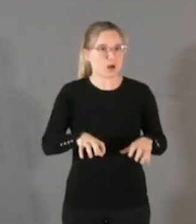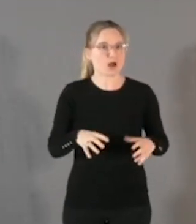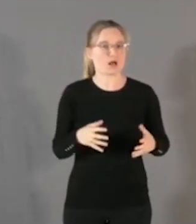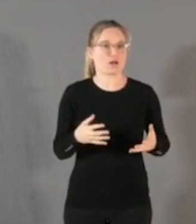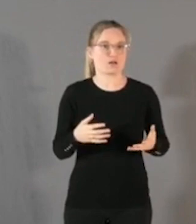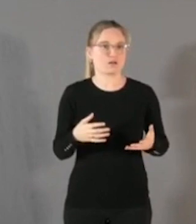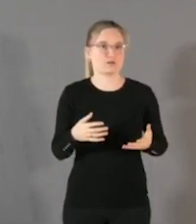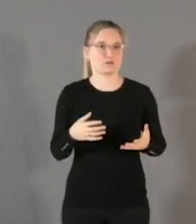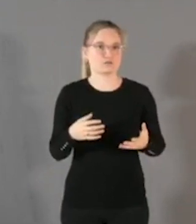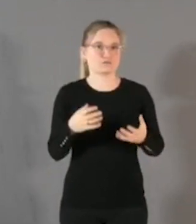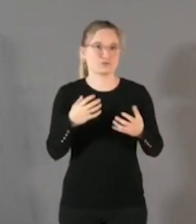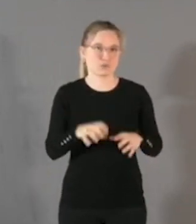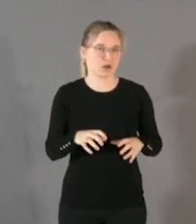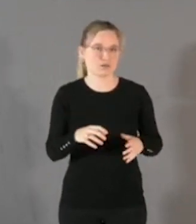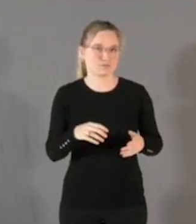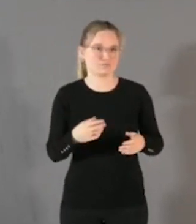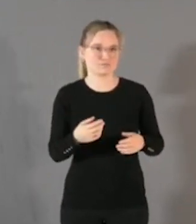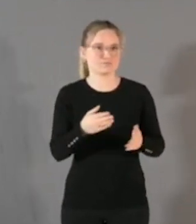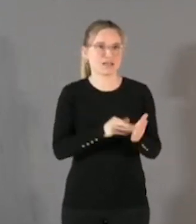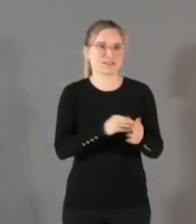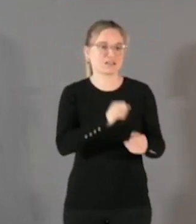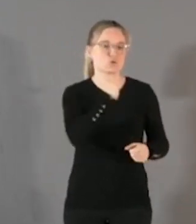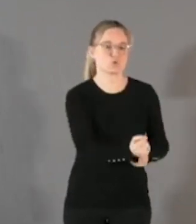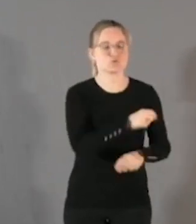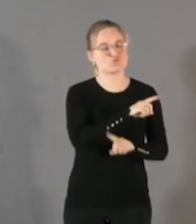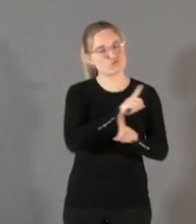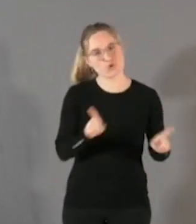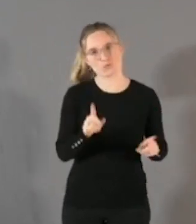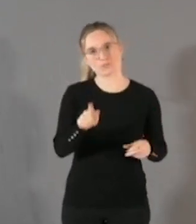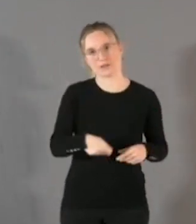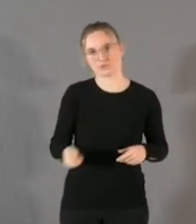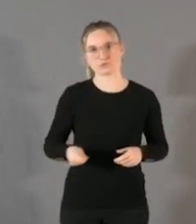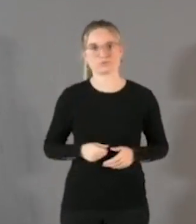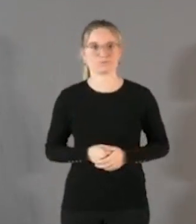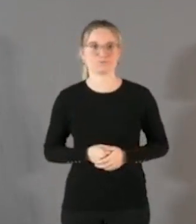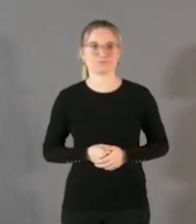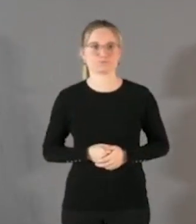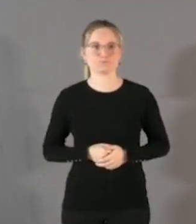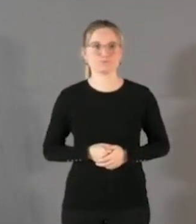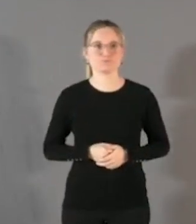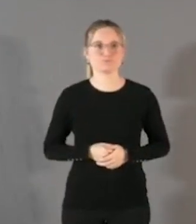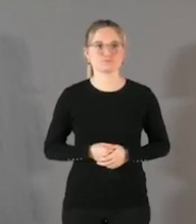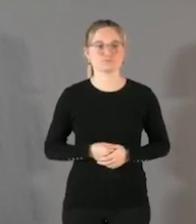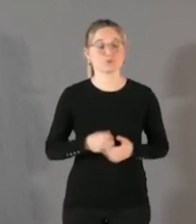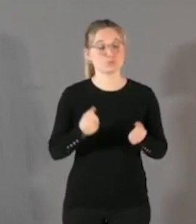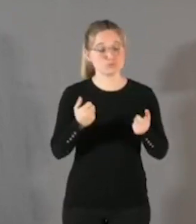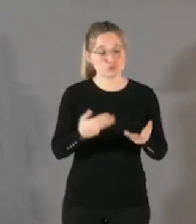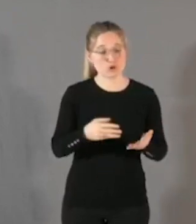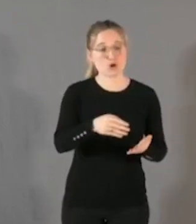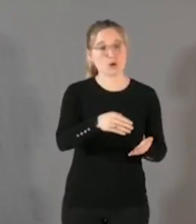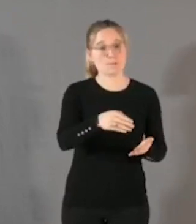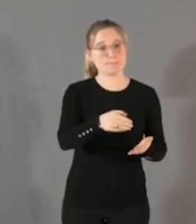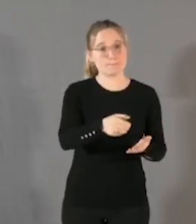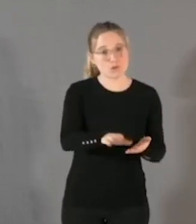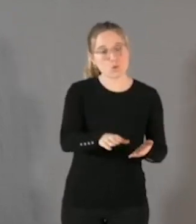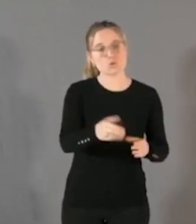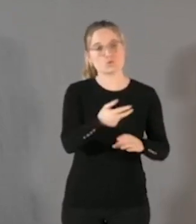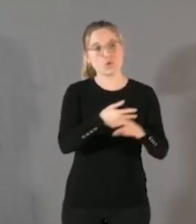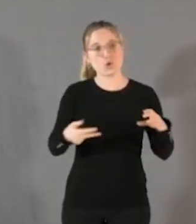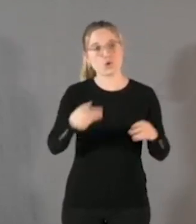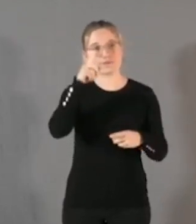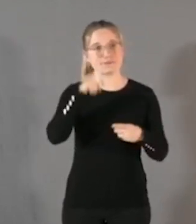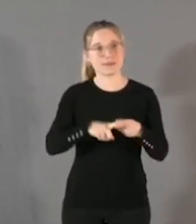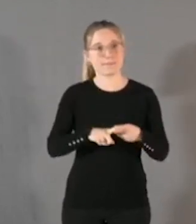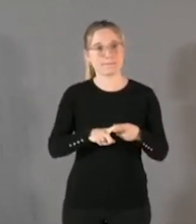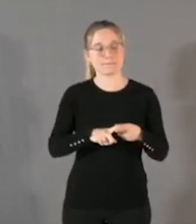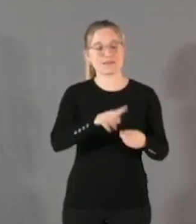de 7,15%, soit 41 300 000 euros, exclusivement pour le personnel permanent.